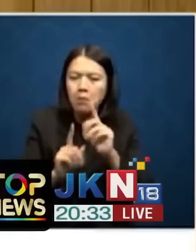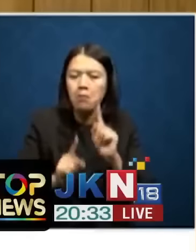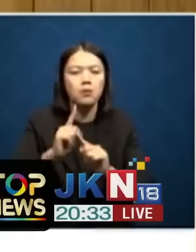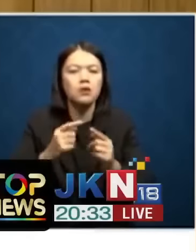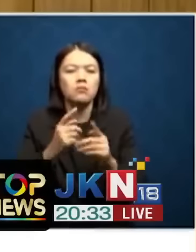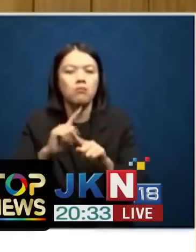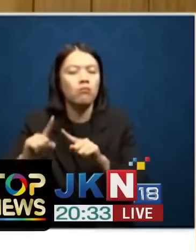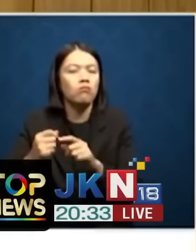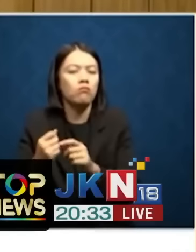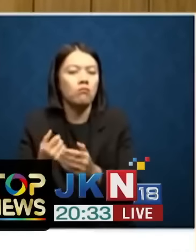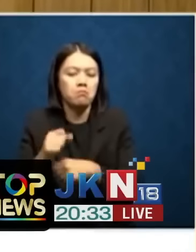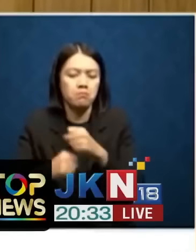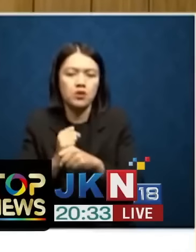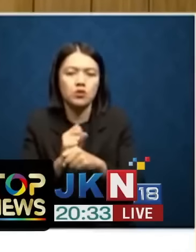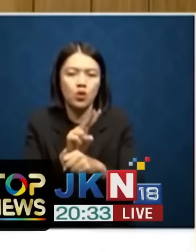วันนี้เรามี